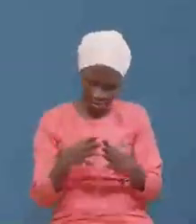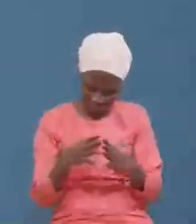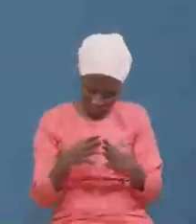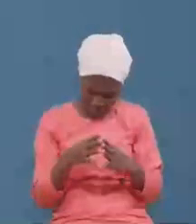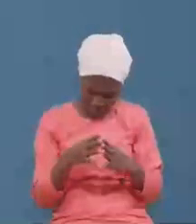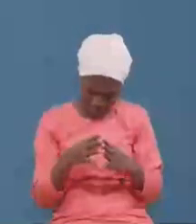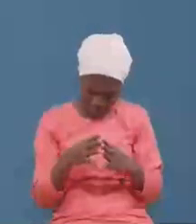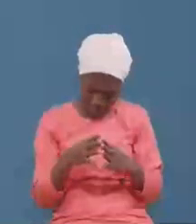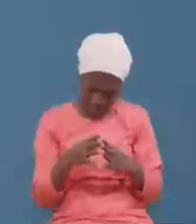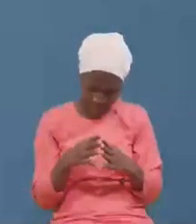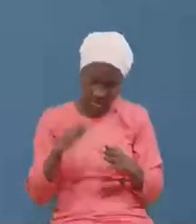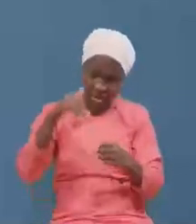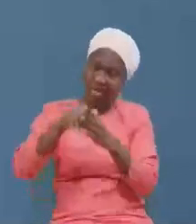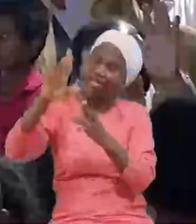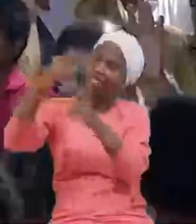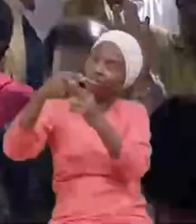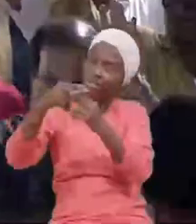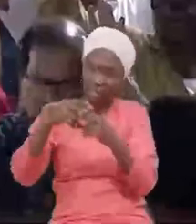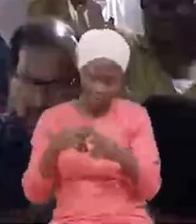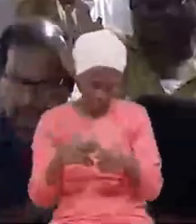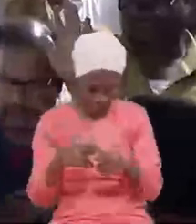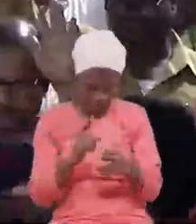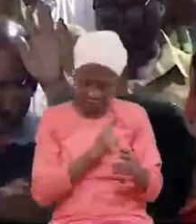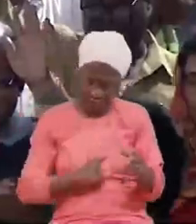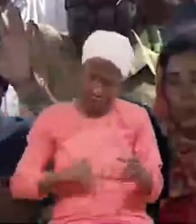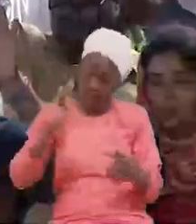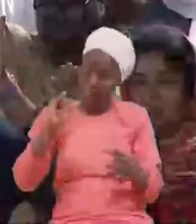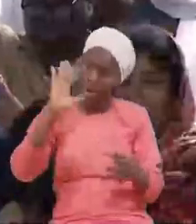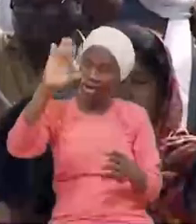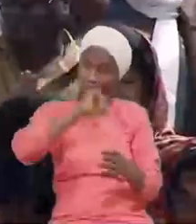Seigneur, en ton nom, Seigneur, par ton autorité,